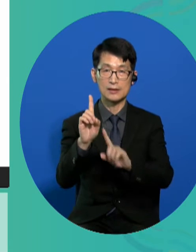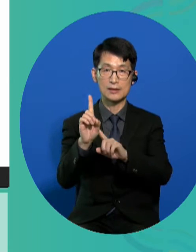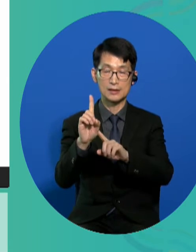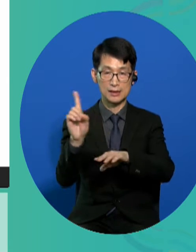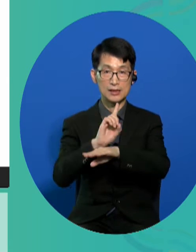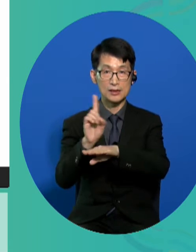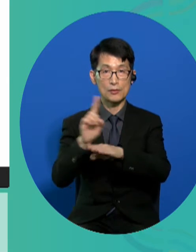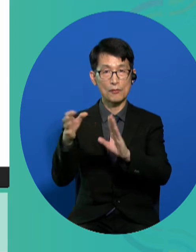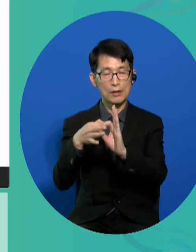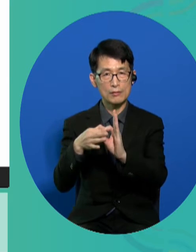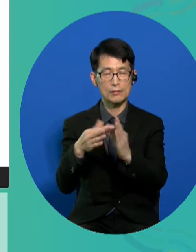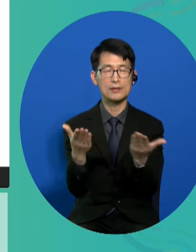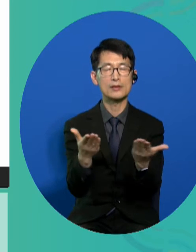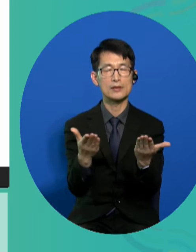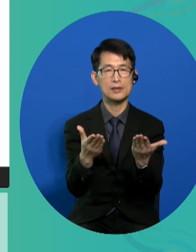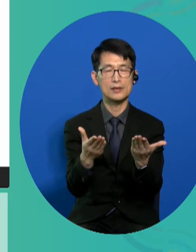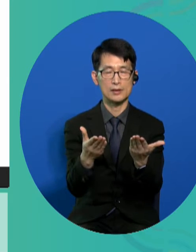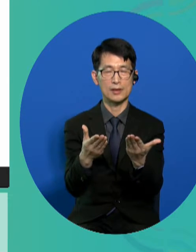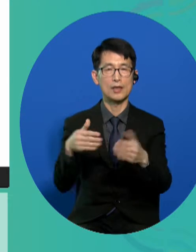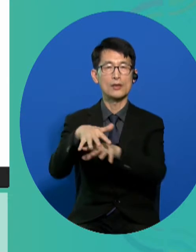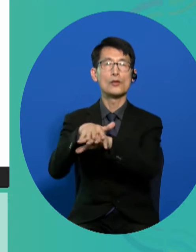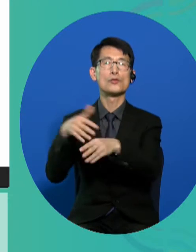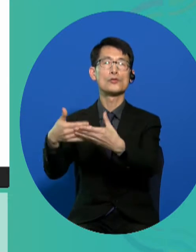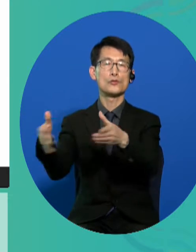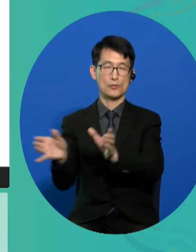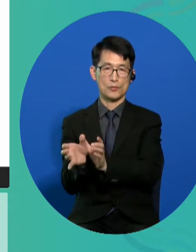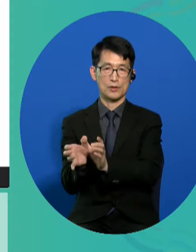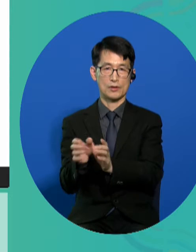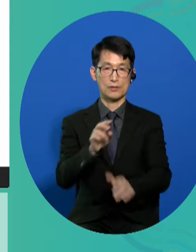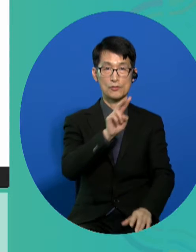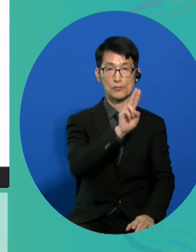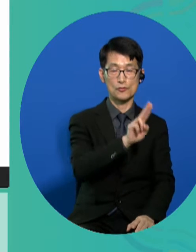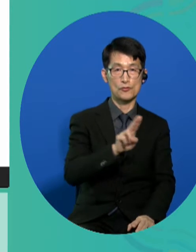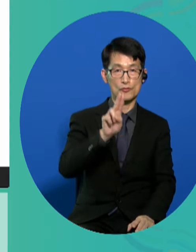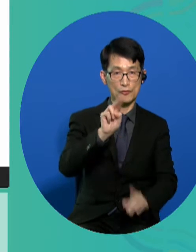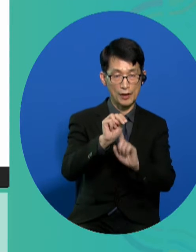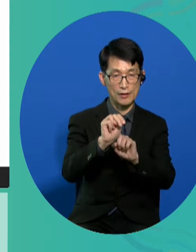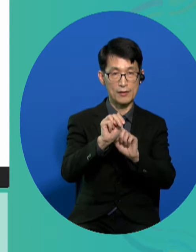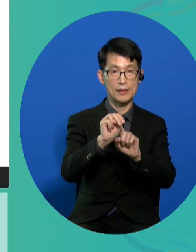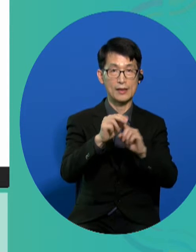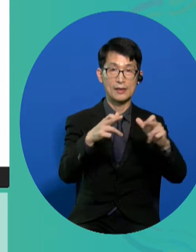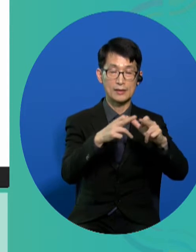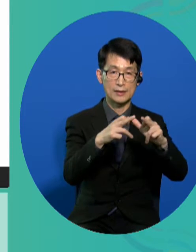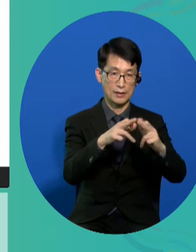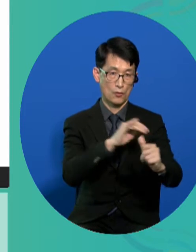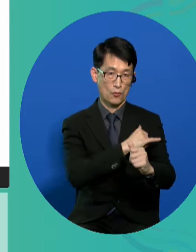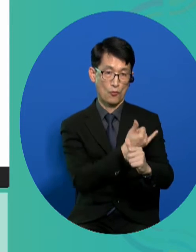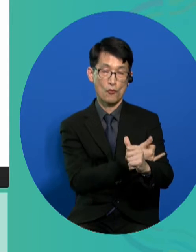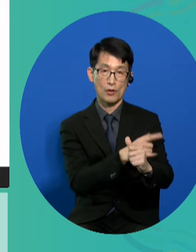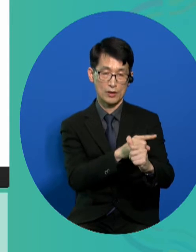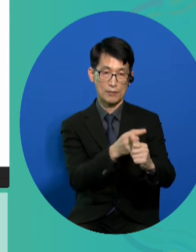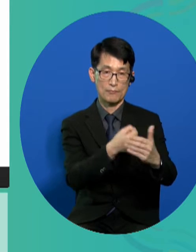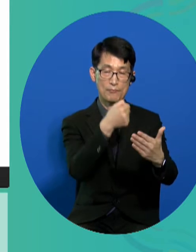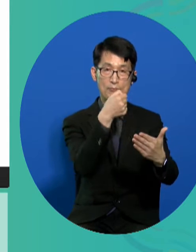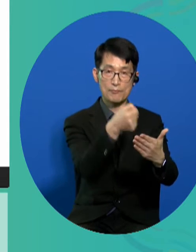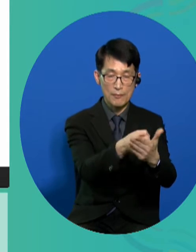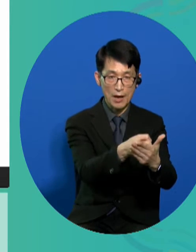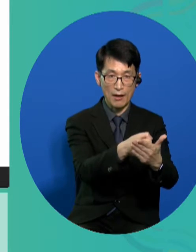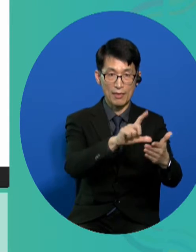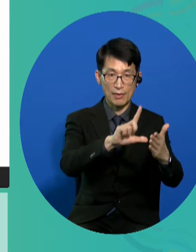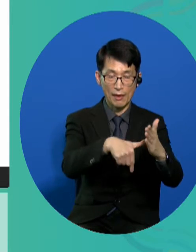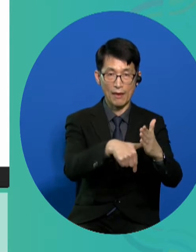다룹니다. 저희 조직은 UN 장애인 권리 협약이 발효된 비슷한 시기에 UN의 지원을 받아